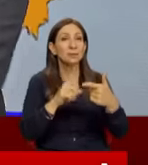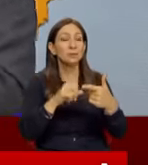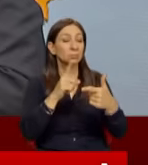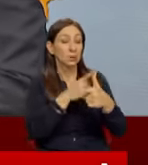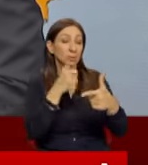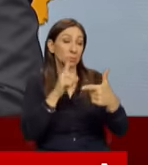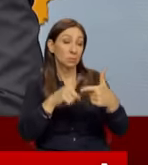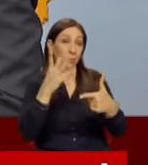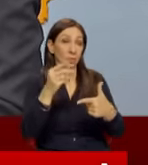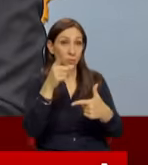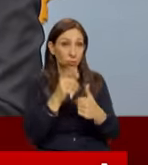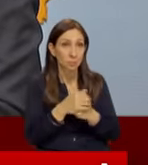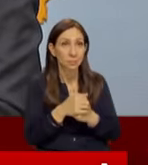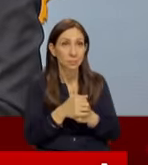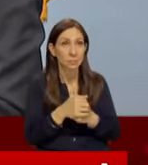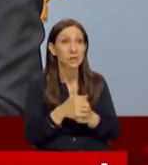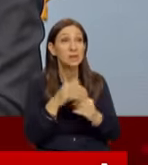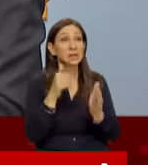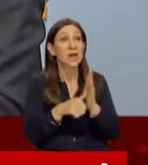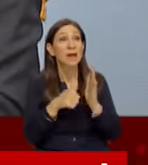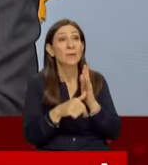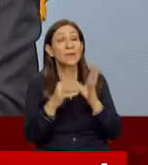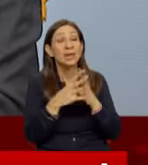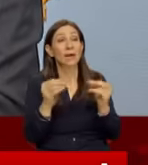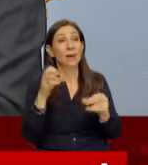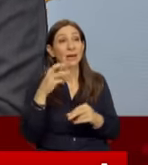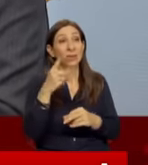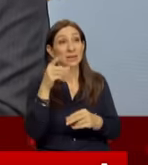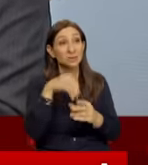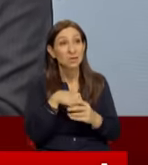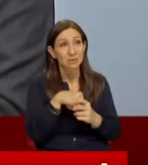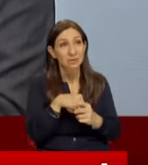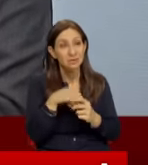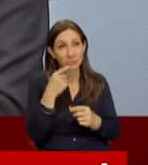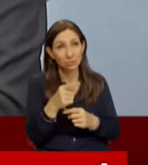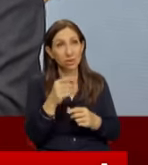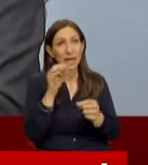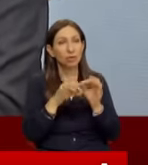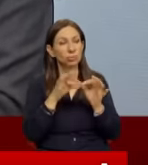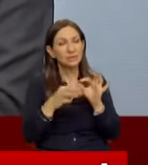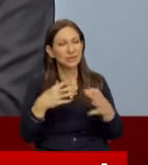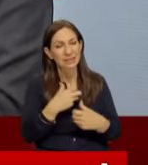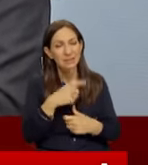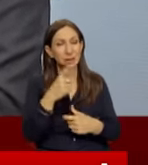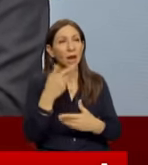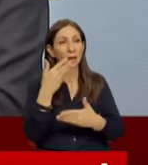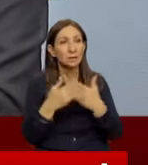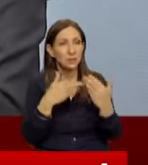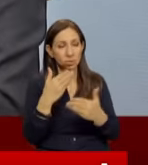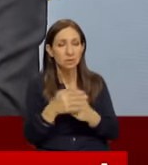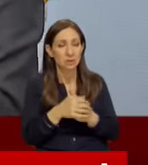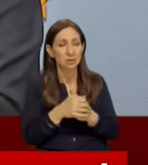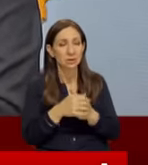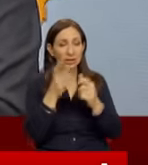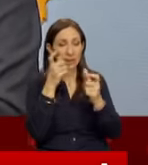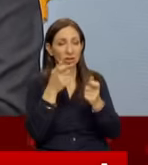ve Bloomberg de buna dikkat çekiyor. Tarihi bir kayıp Erdoğan için ifadesini kullanmış. Ekonomik sıkıntılar burada da yine Bloomberg'in